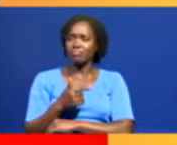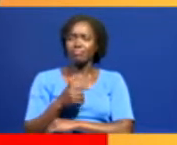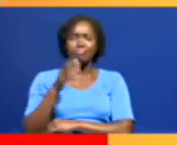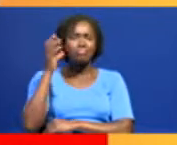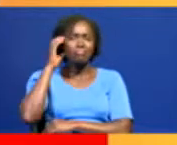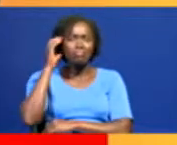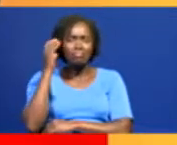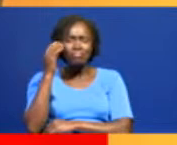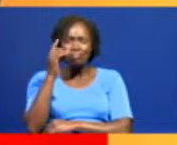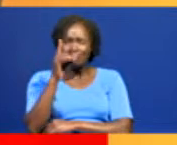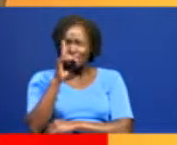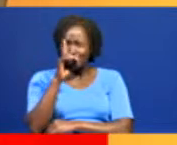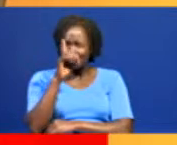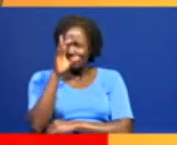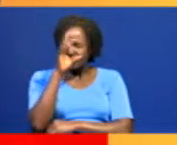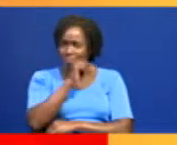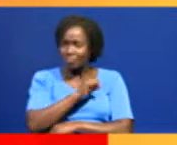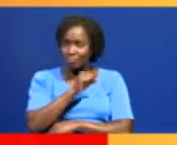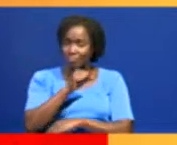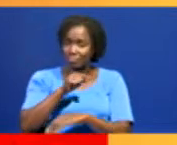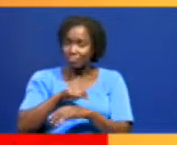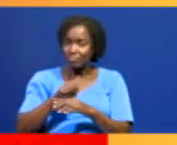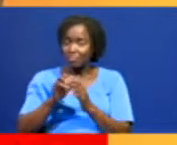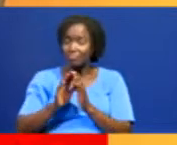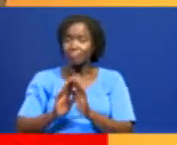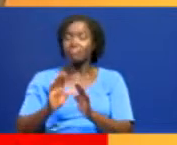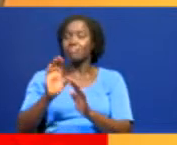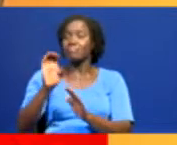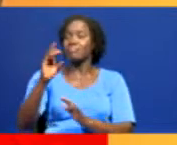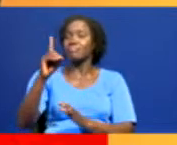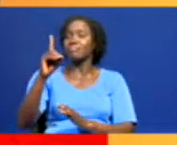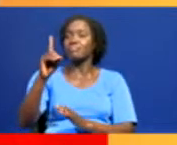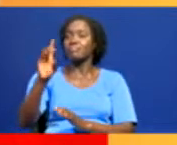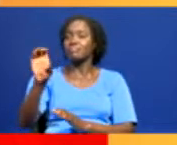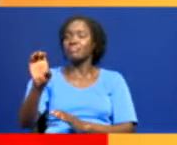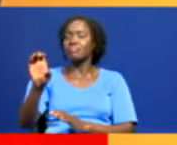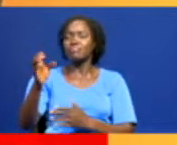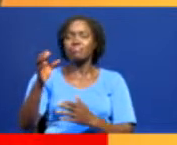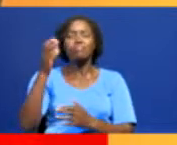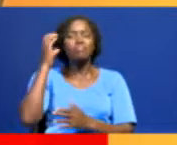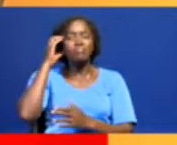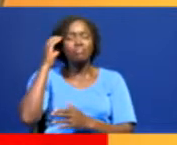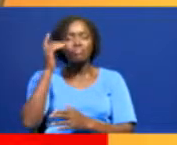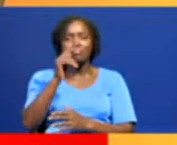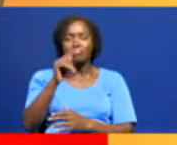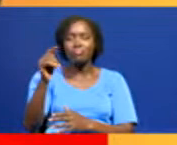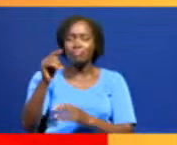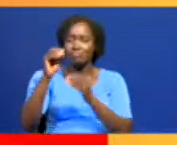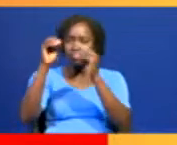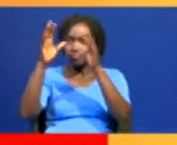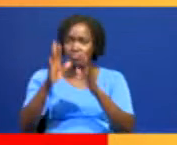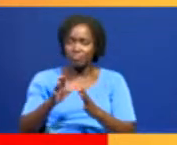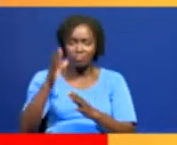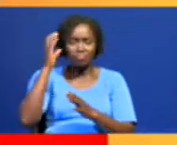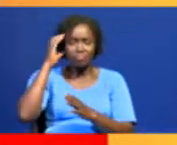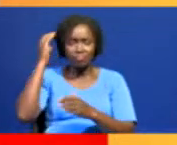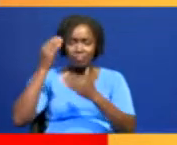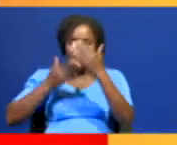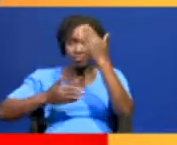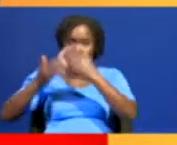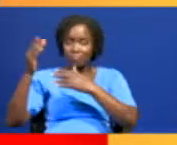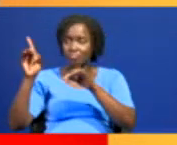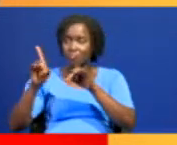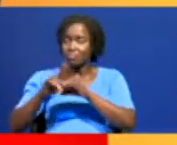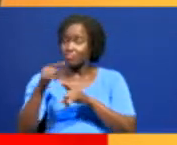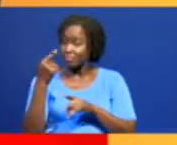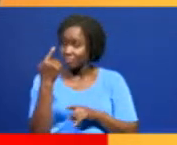hata moja. Lakini tulipotoka tulikuwa tumejenga ECD college, tulikuwa tumejenga TTC college, tulikuwa tumejenga university